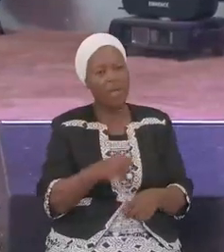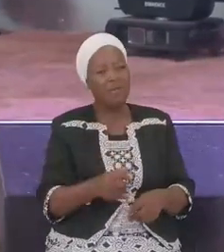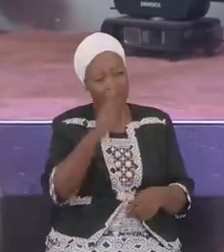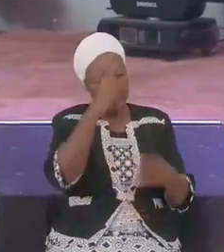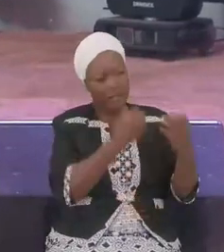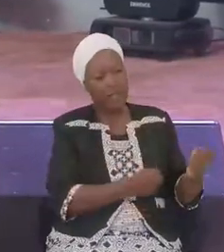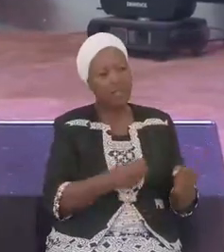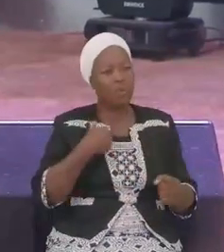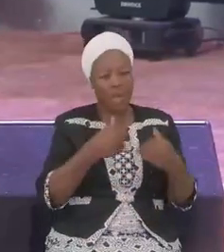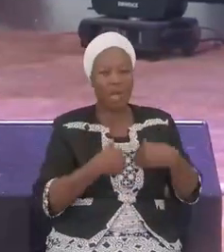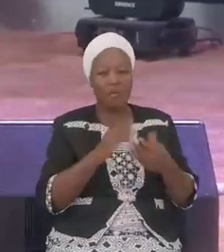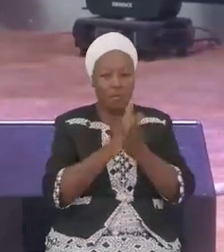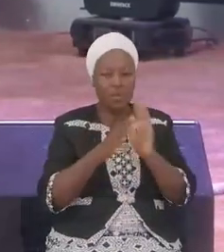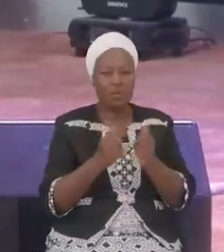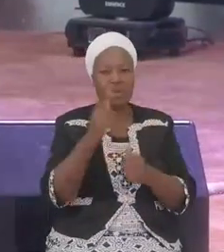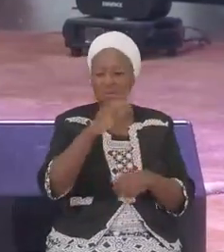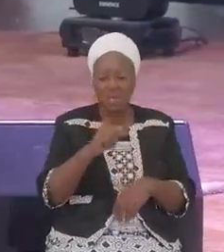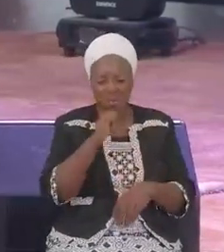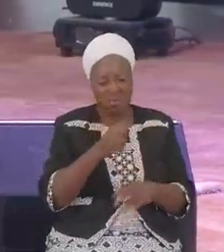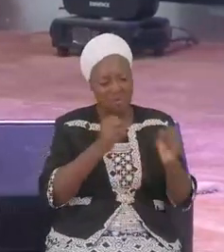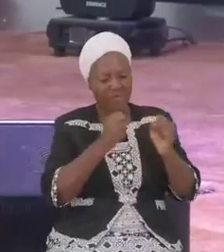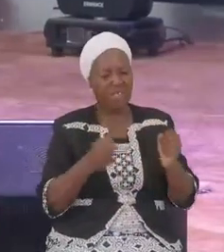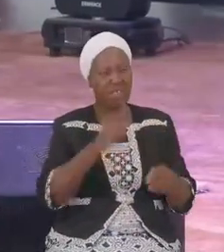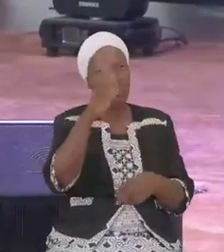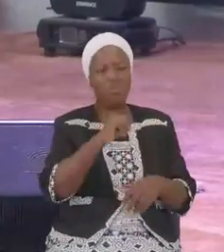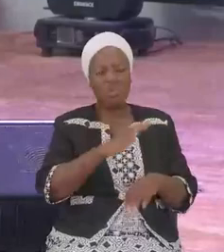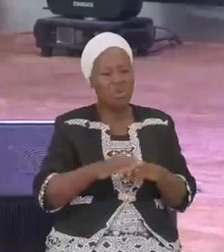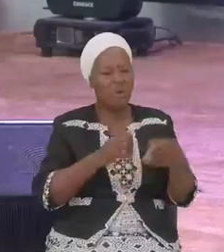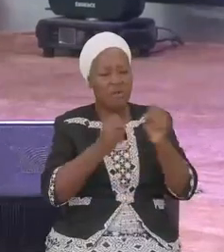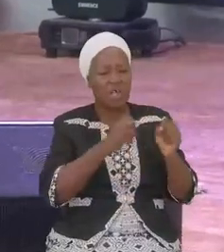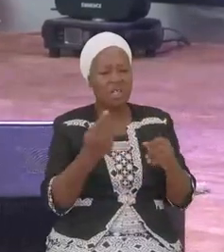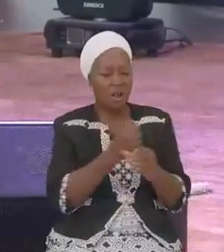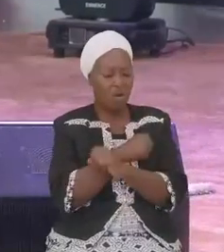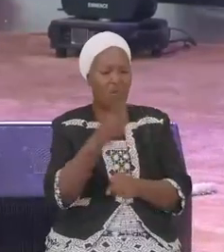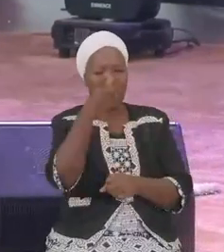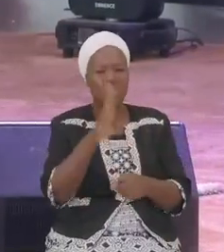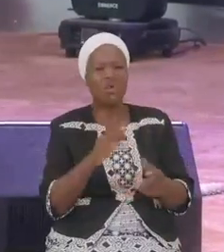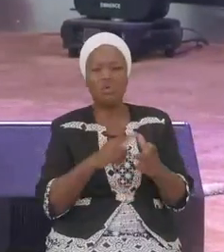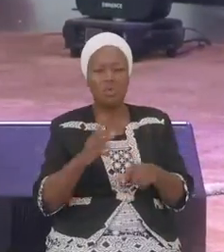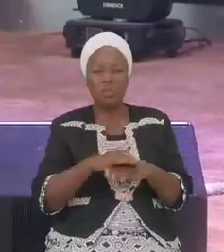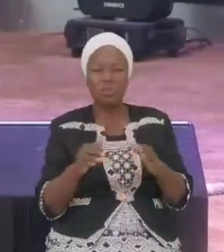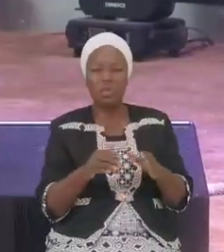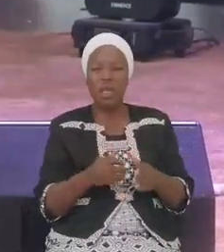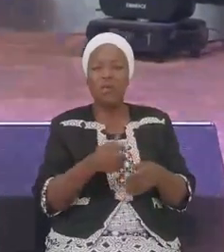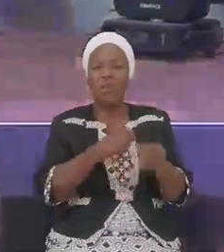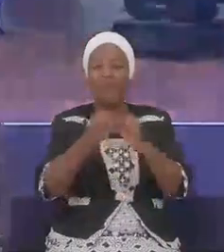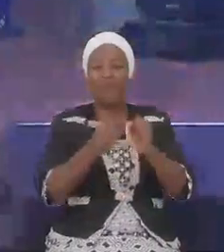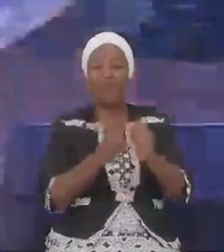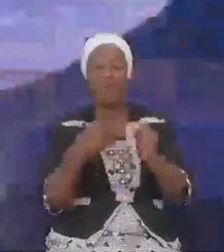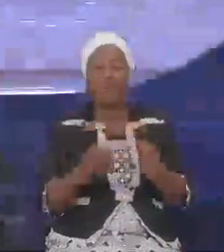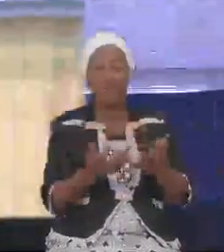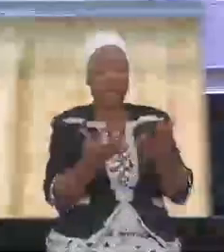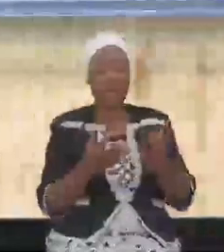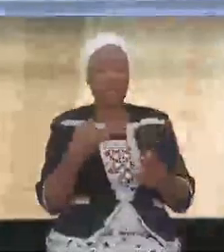nous avons la paix avec Dieu. On ne combat plus Dieu, ne luttons plus